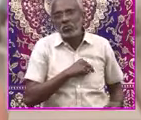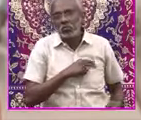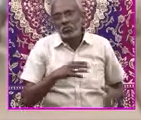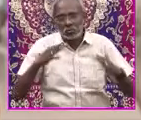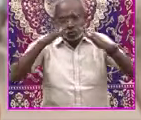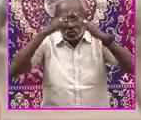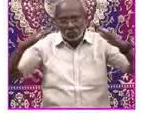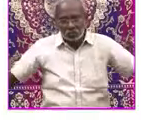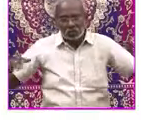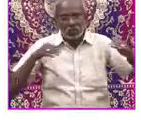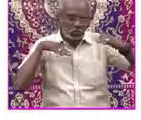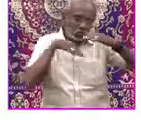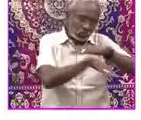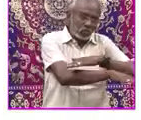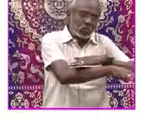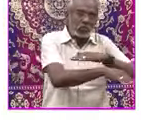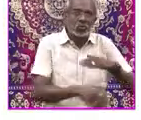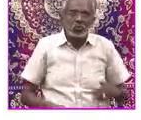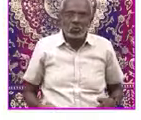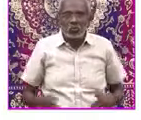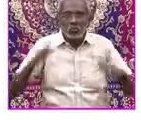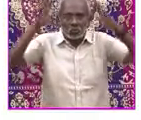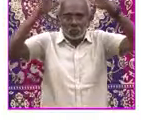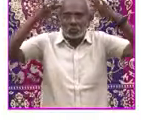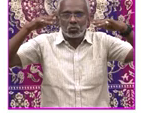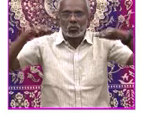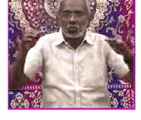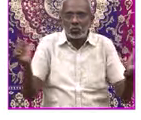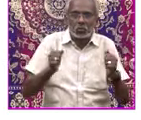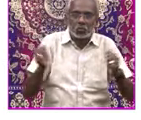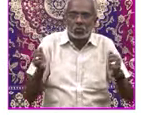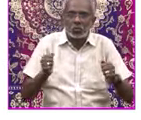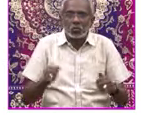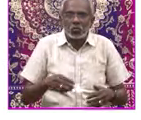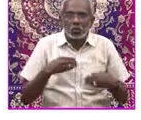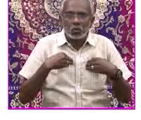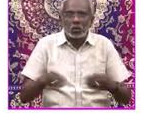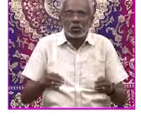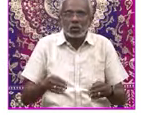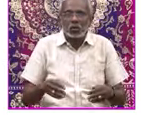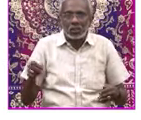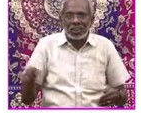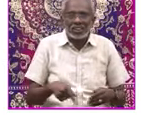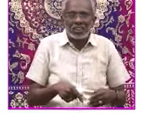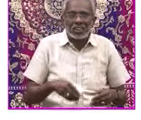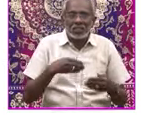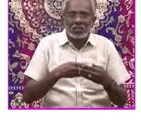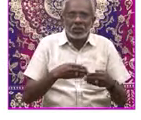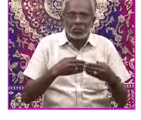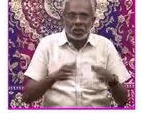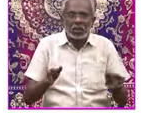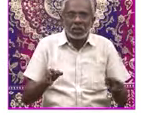மறைந்து கொள்கிறார்கள். மழைகள் அதிர்வன போல் உடன்றன, வளவன்